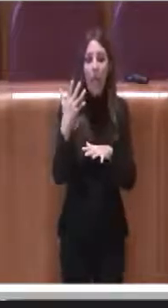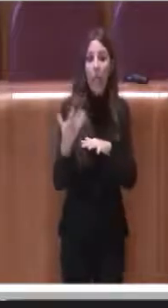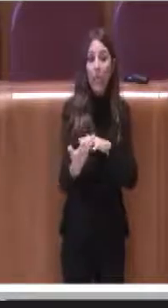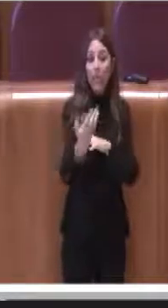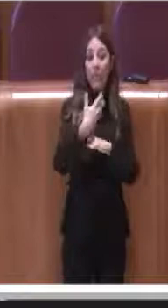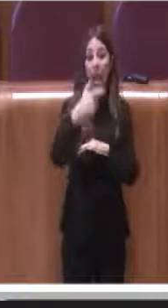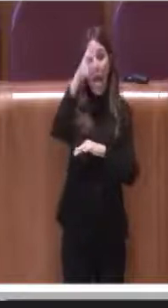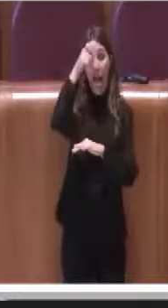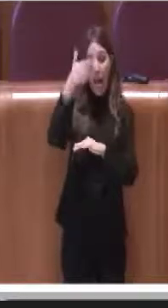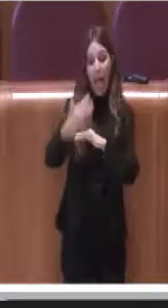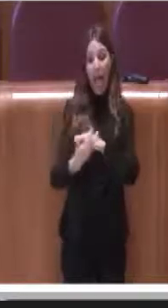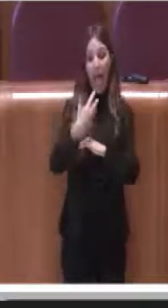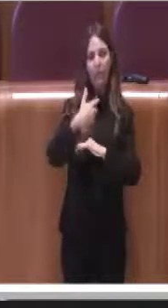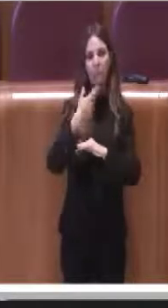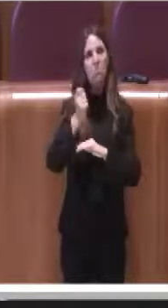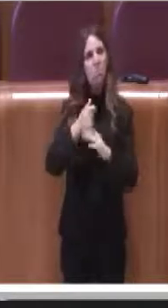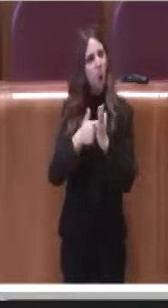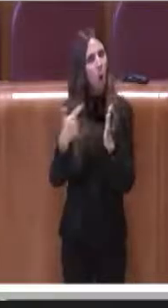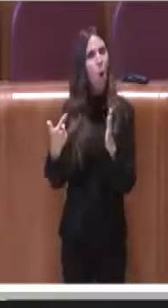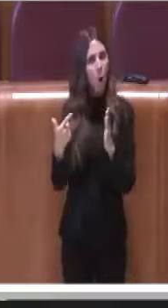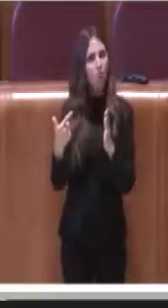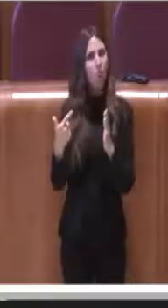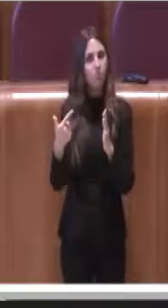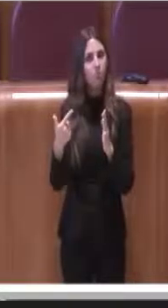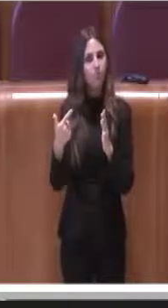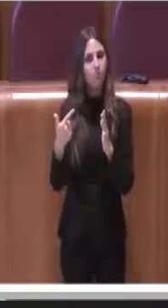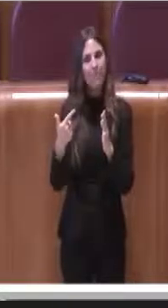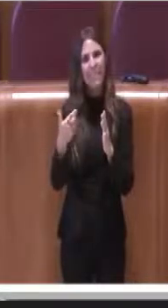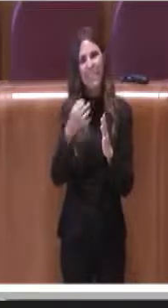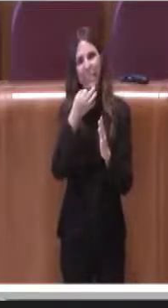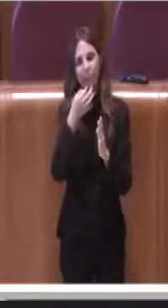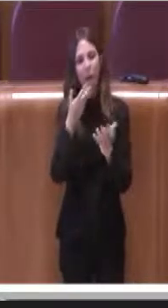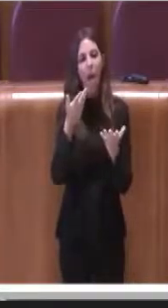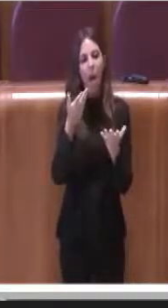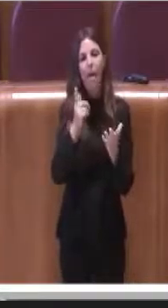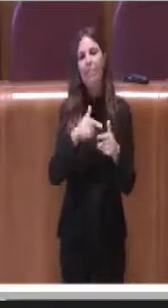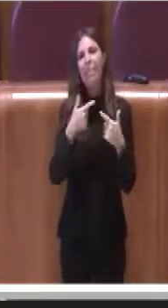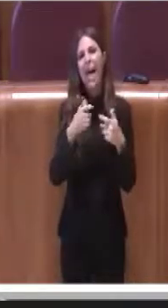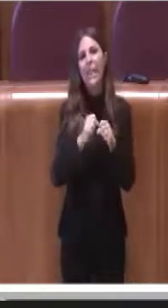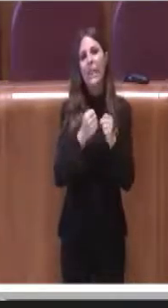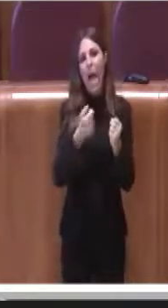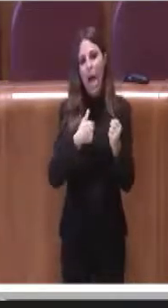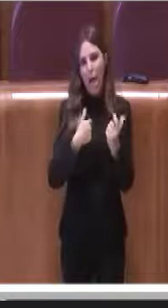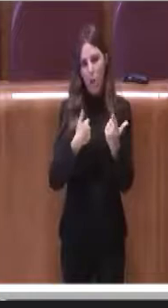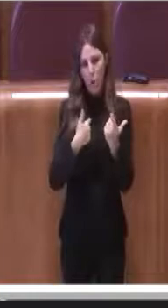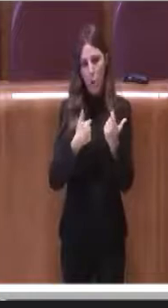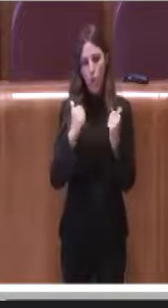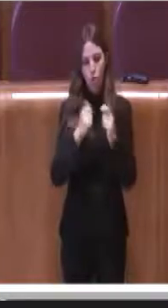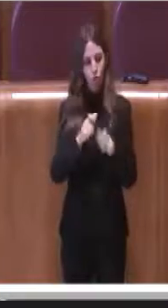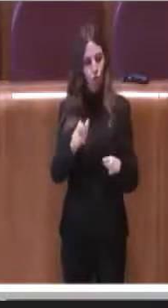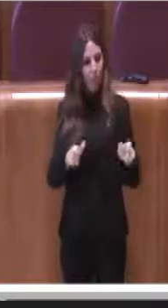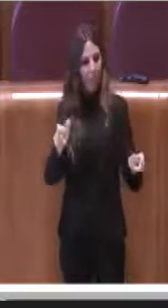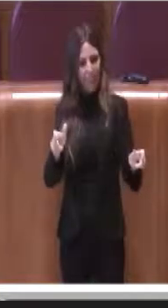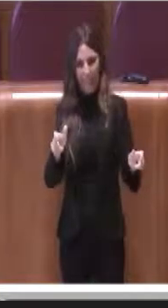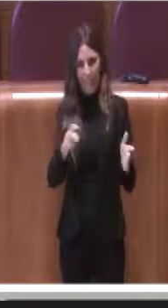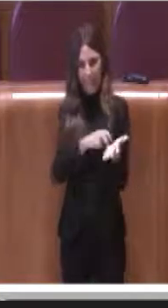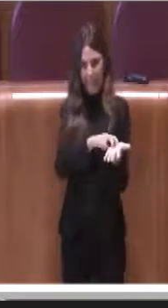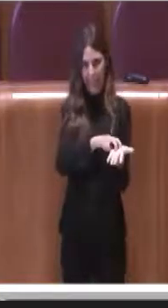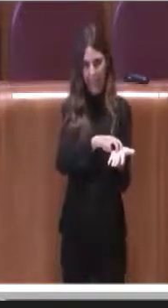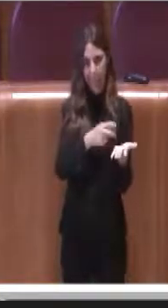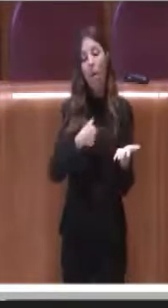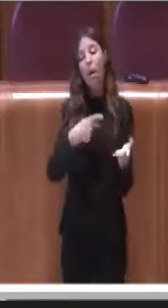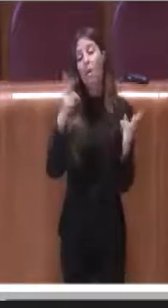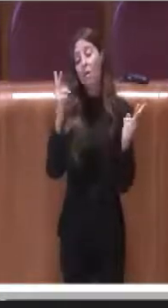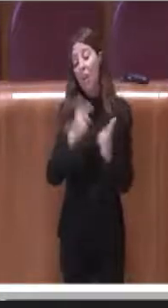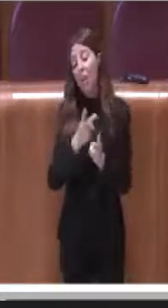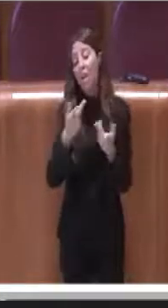per lo Stato che in qualche modo comunque va a creare nocumento ai cittadini più vulnerabili. Detto questo, un piccolo accenno di tutela c'è